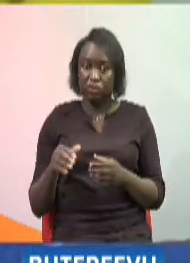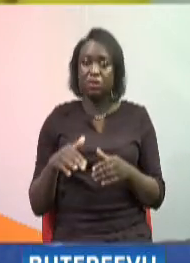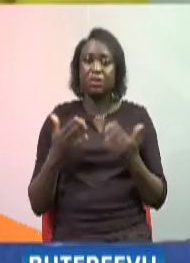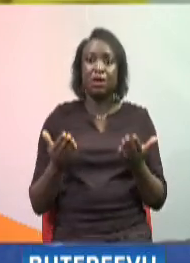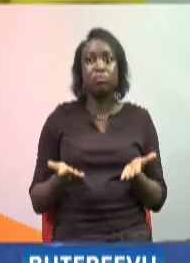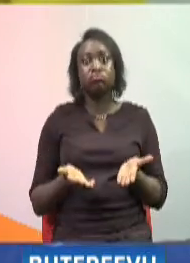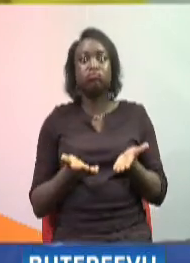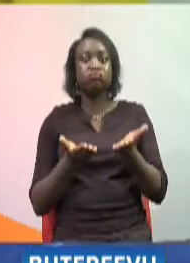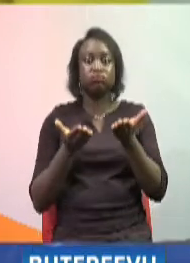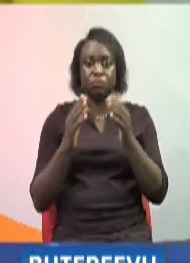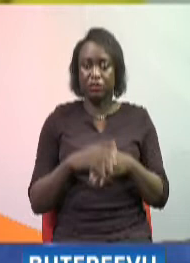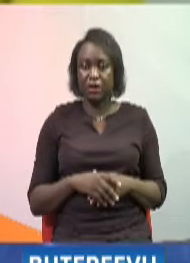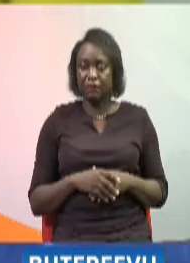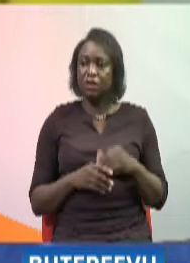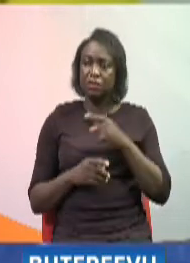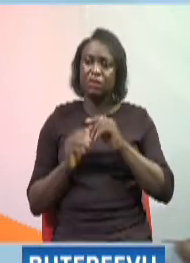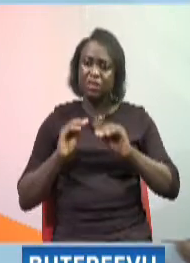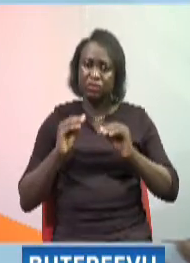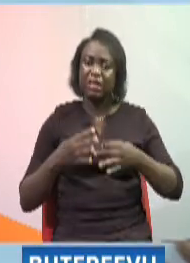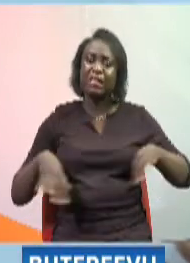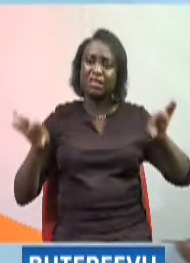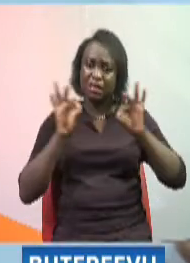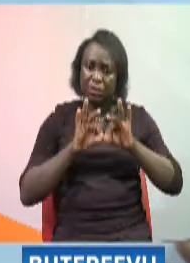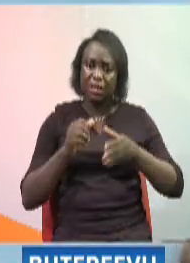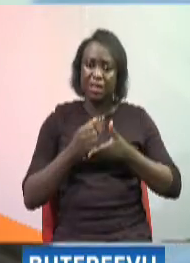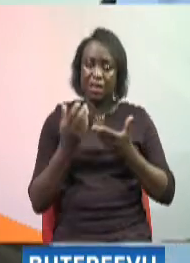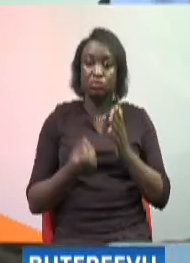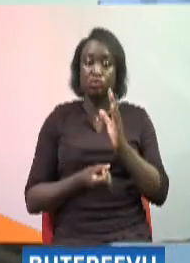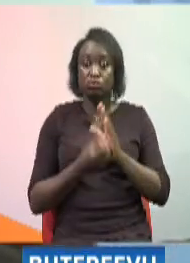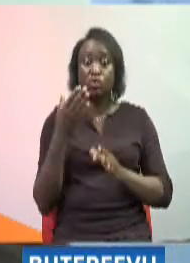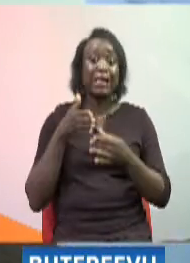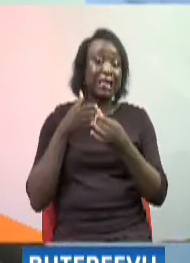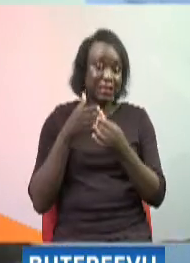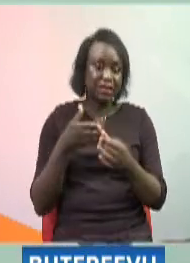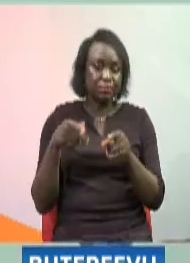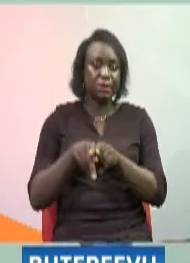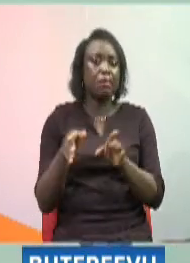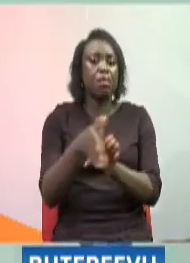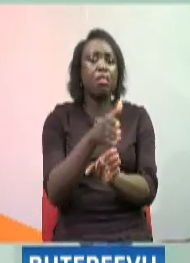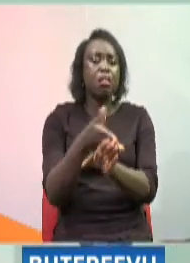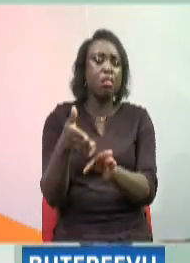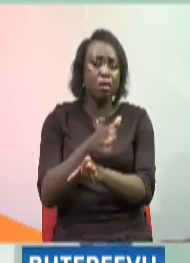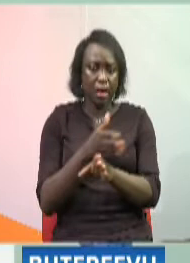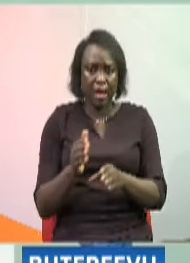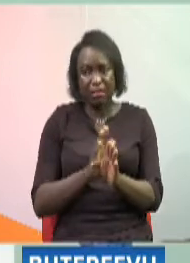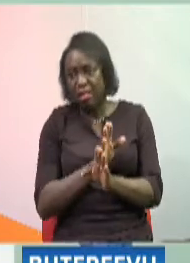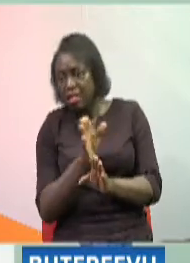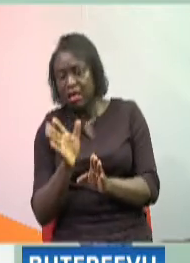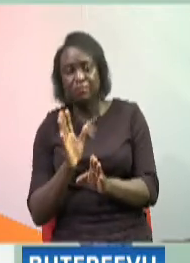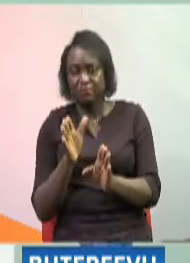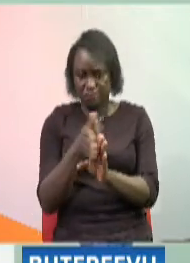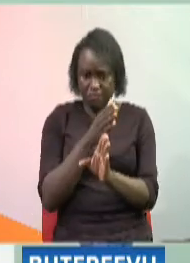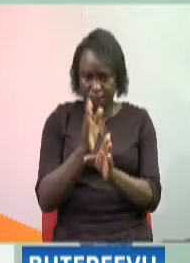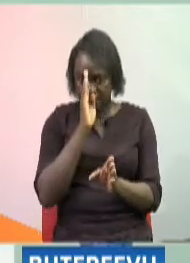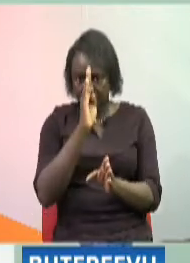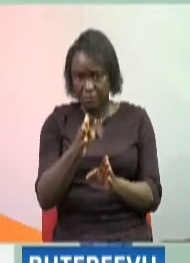Oweekitiibwa Kawuki agamba emisomo gya nkizo nnyo kubanga gizimba obukulembeze ate n'okubaluŋŋamya obutava ku mulamwa. Tukkiririza nnyo mu kuzimba